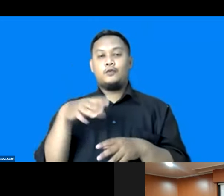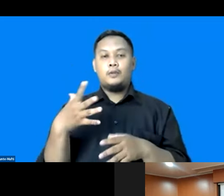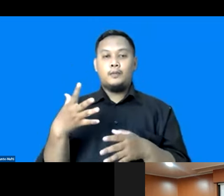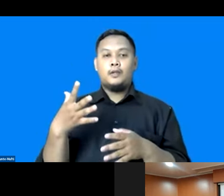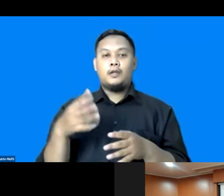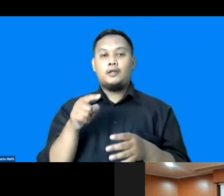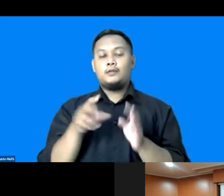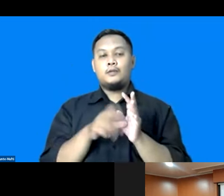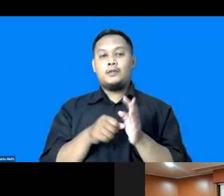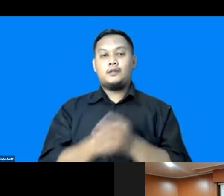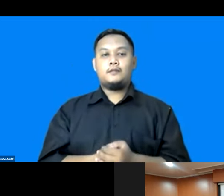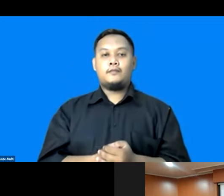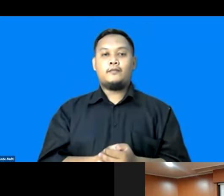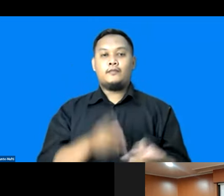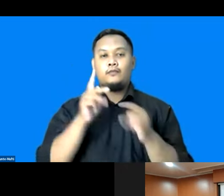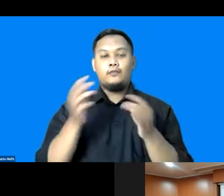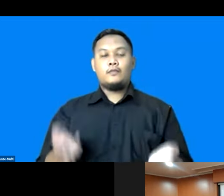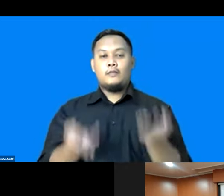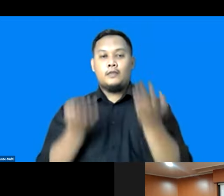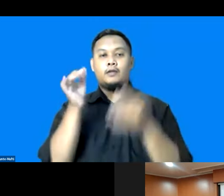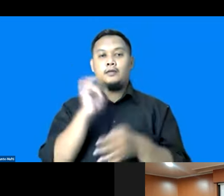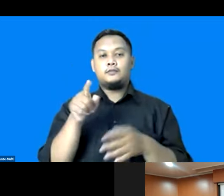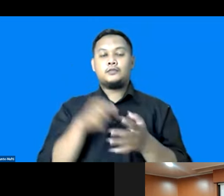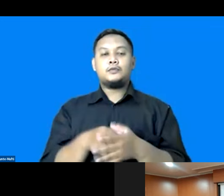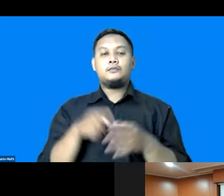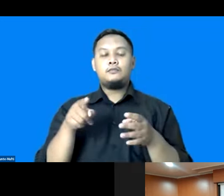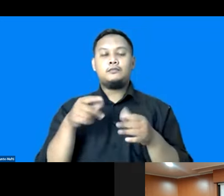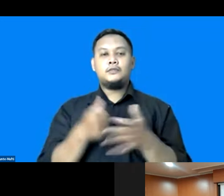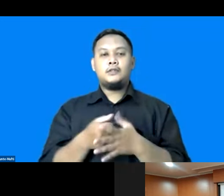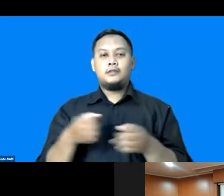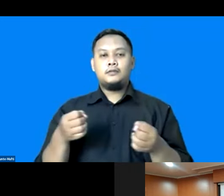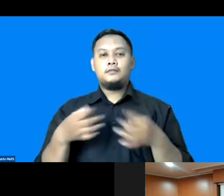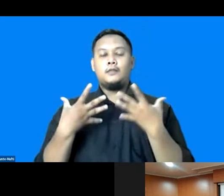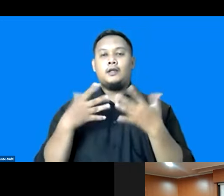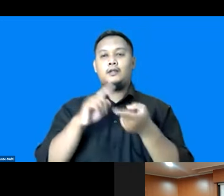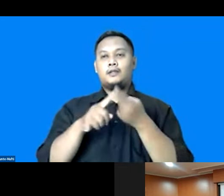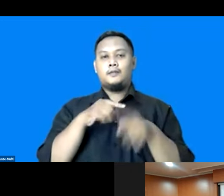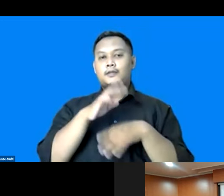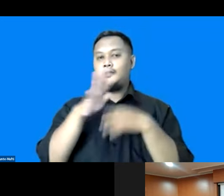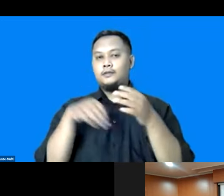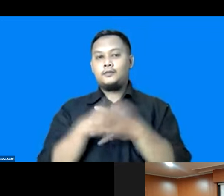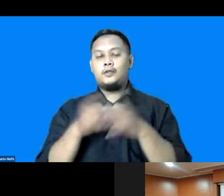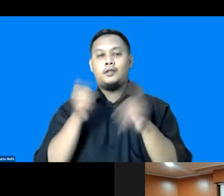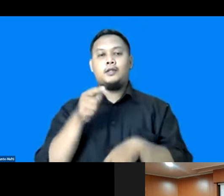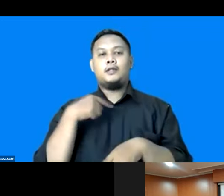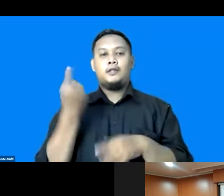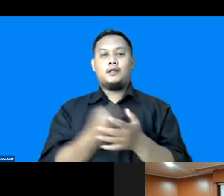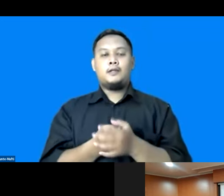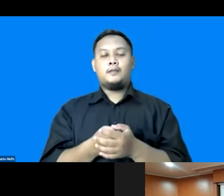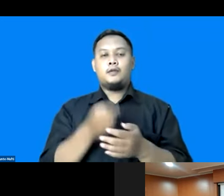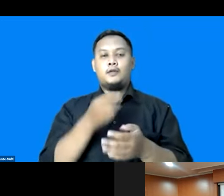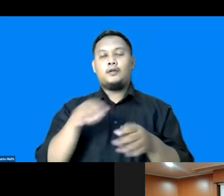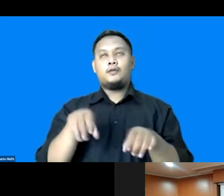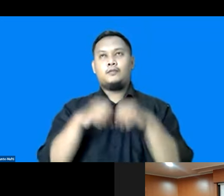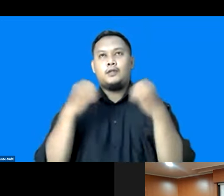justru nanti kalau dibangun demikian mencelakakan kawan-kawan difabel pengguna. Jadi kami sebagai organisasi difabel